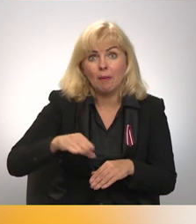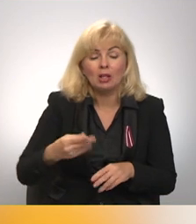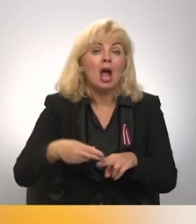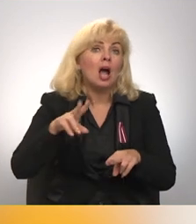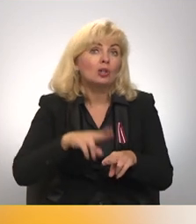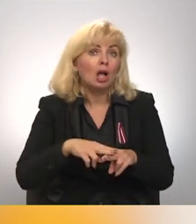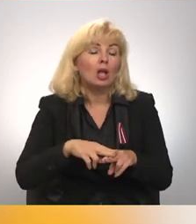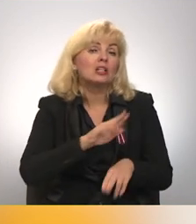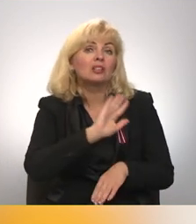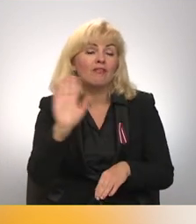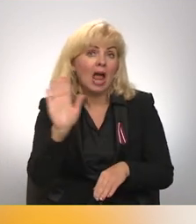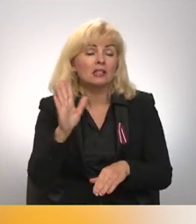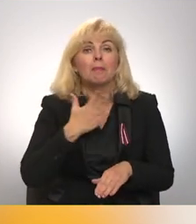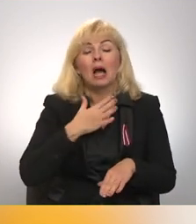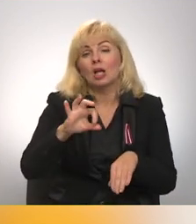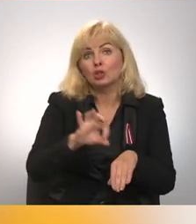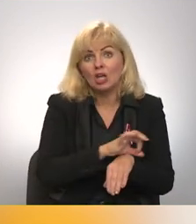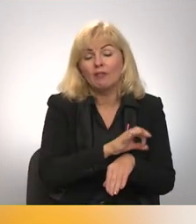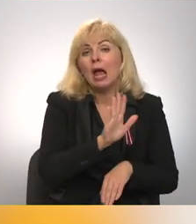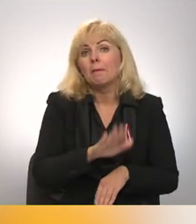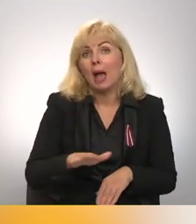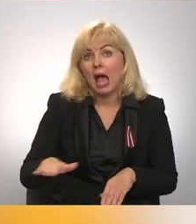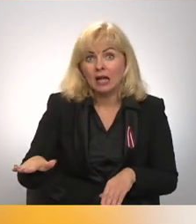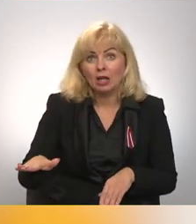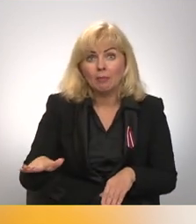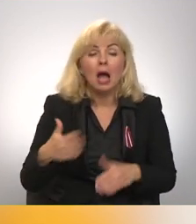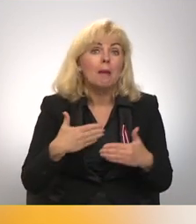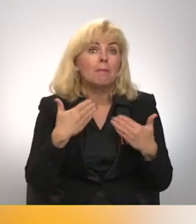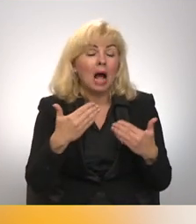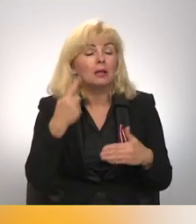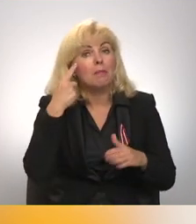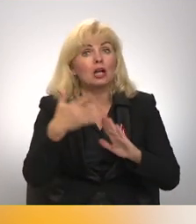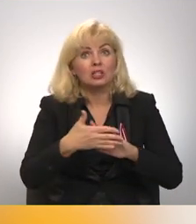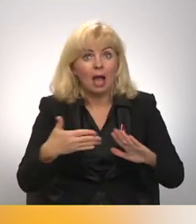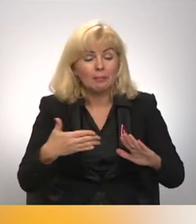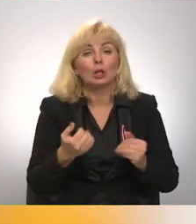Tādēļ liels sveiciens manai sievai un bērniem. Paldies par sapratni un izturību.